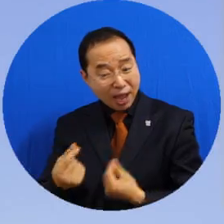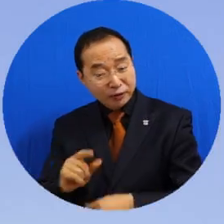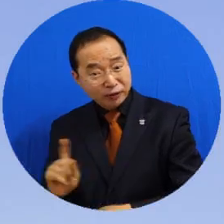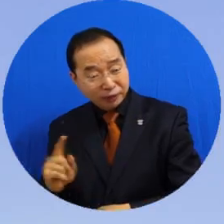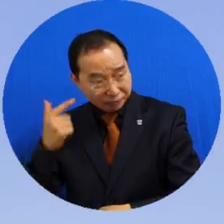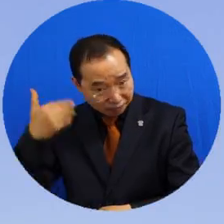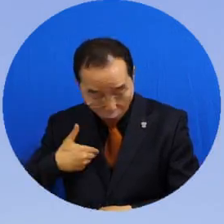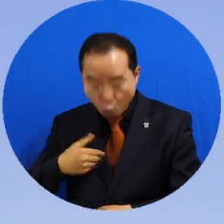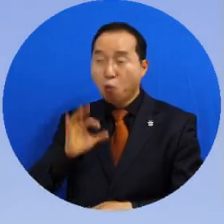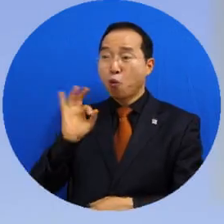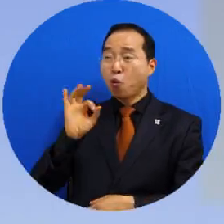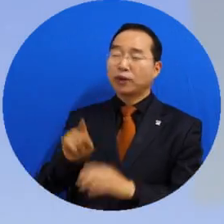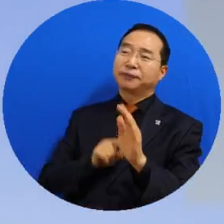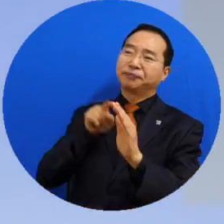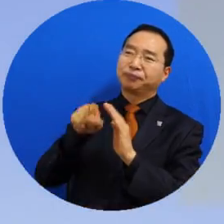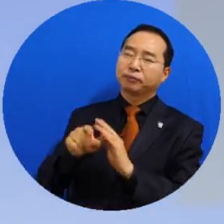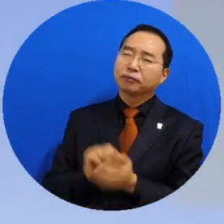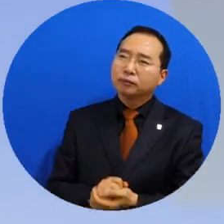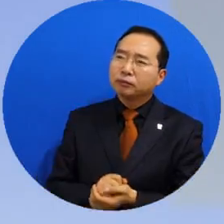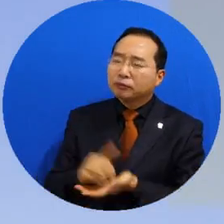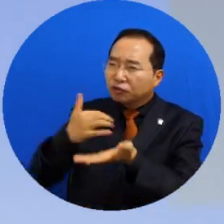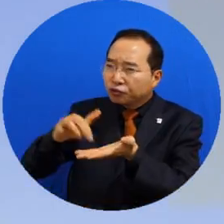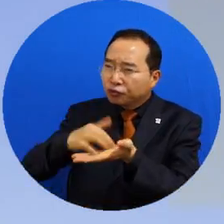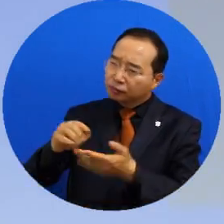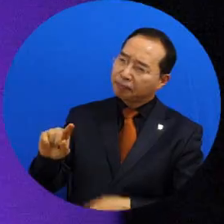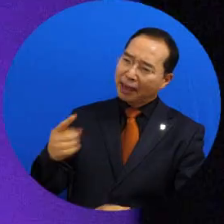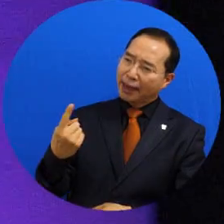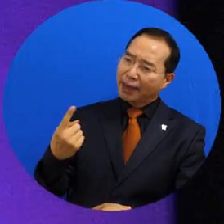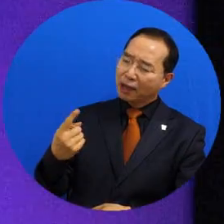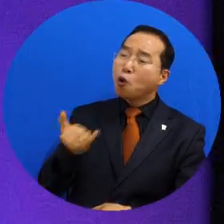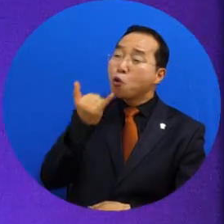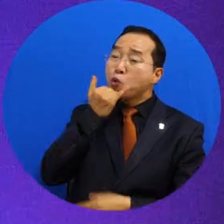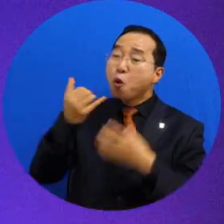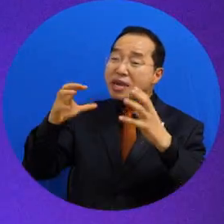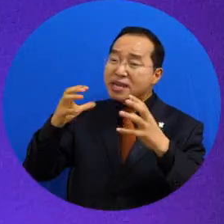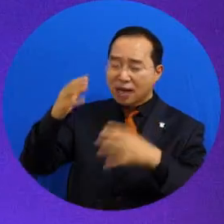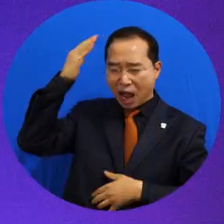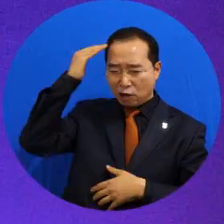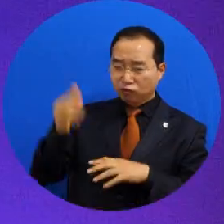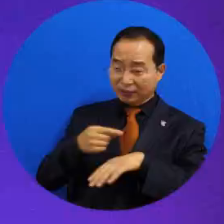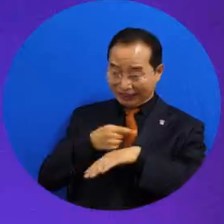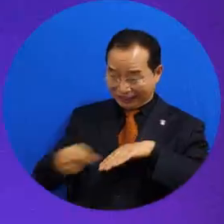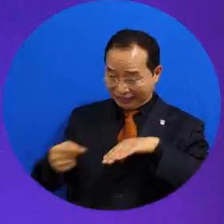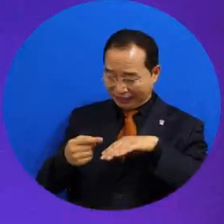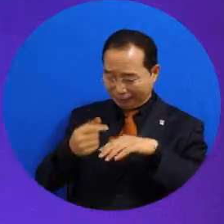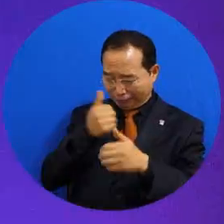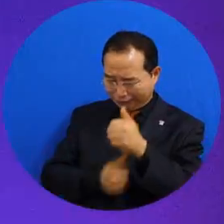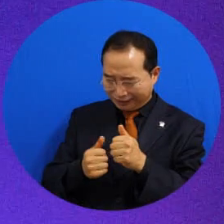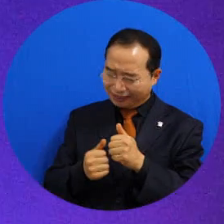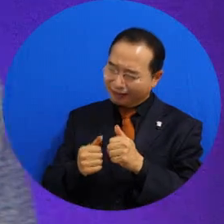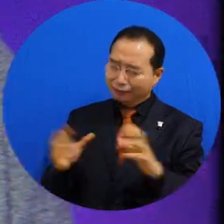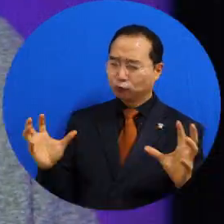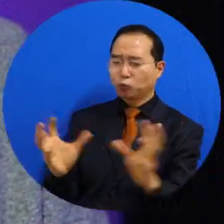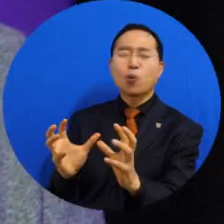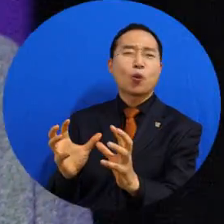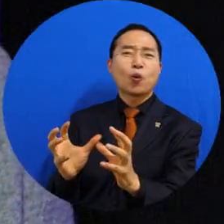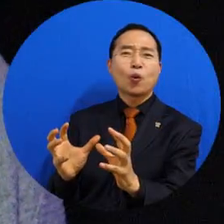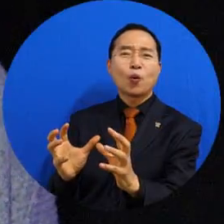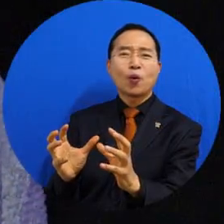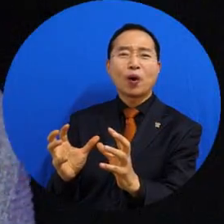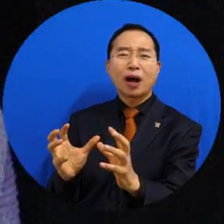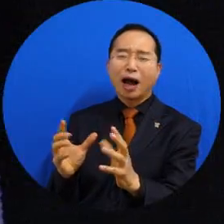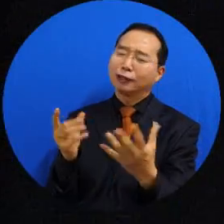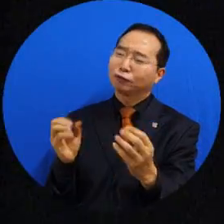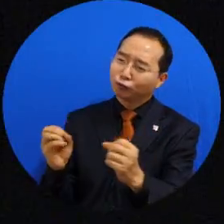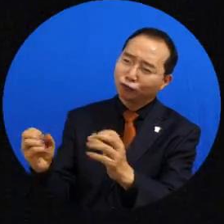그래서 갔어요. 그러니까 한 100명 정도 되는 독일 한인 후손들이 이세들이 모여서